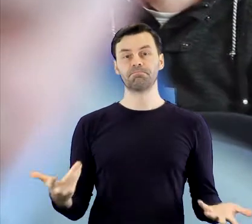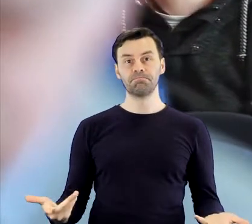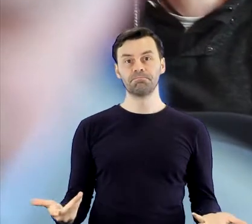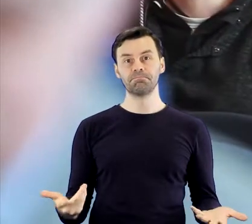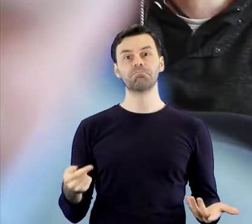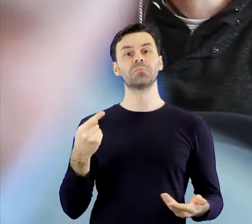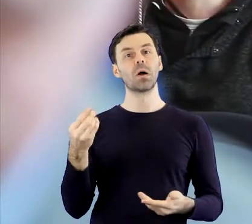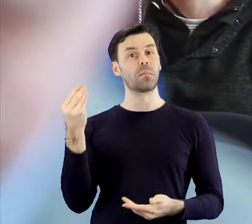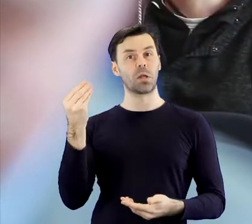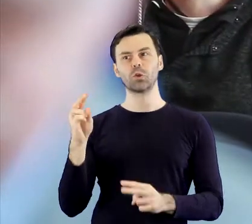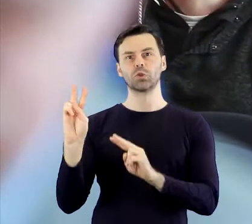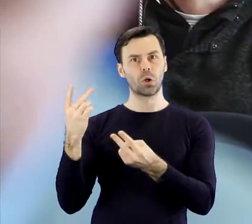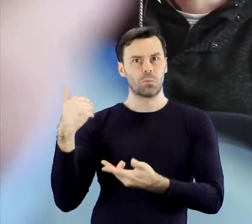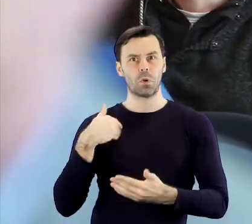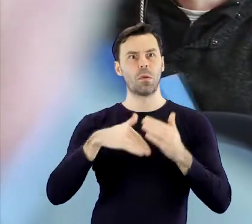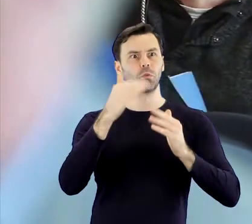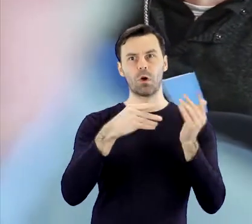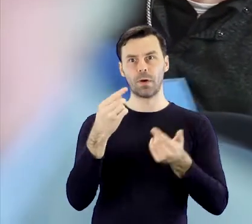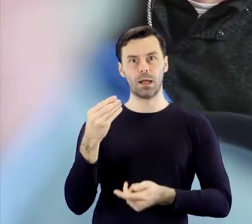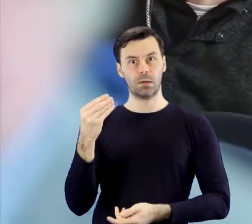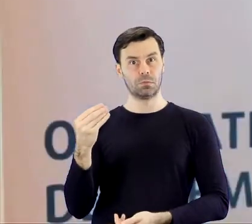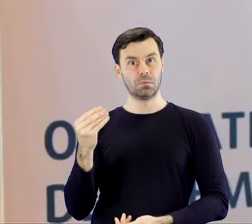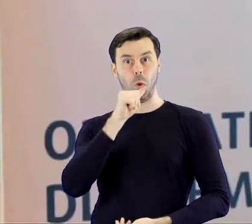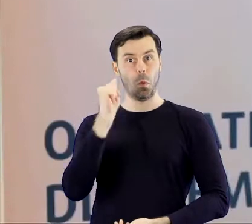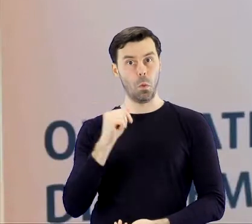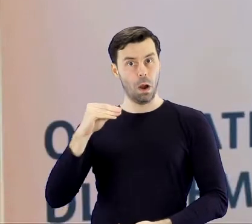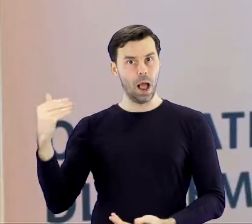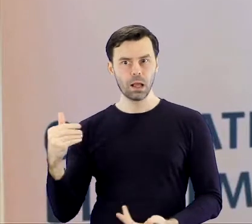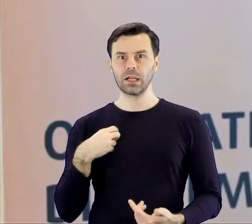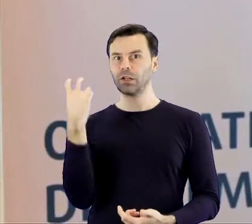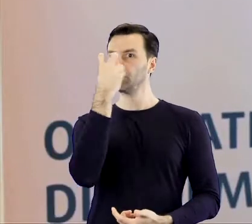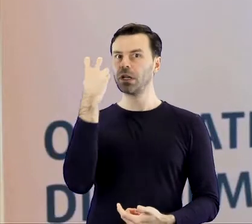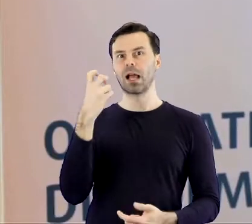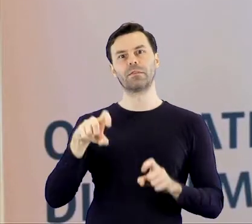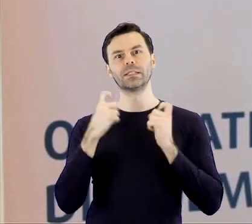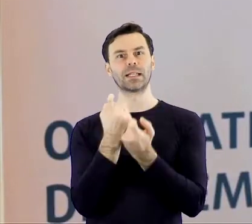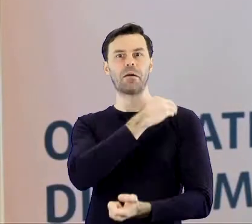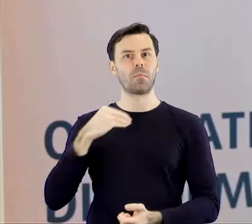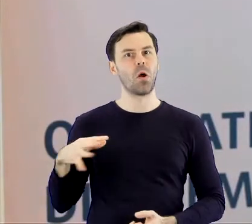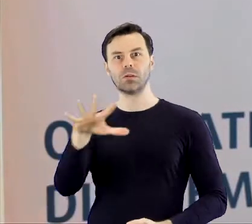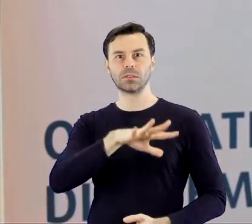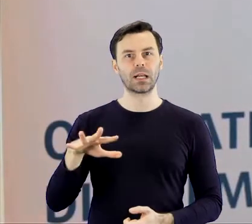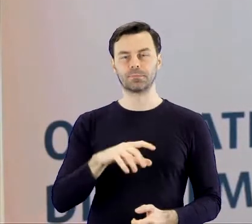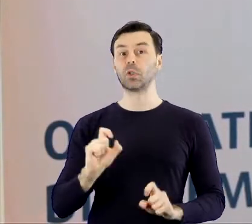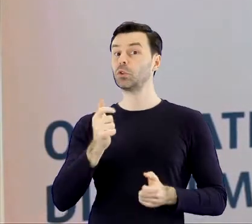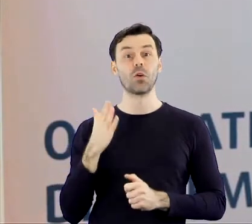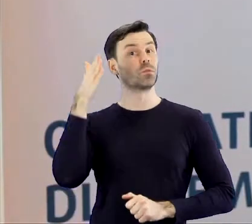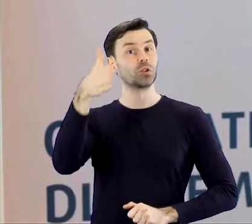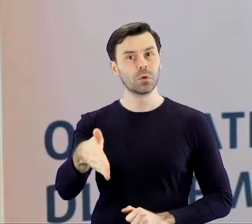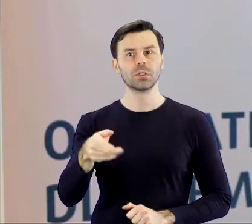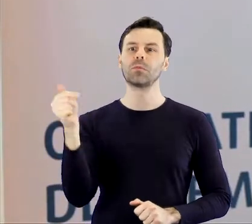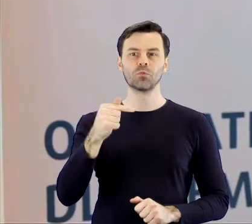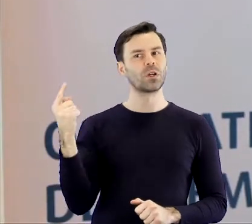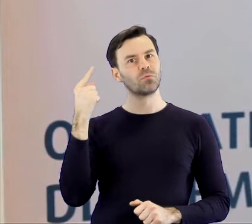i chcieliśmy sprawdzić, jak wygląda to w skali całego kraju. A więc to, co przed nami, to na pewno przypominanie, że nie tylko